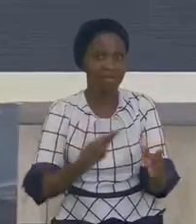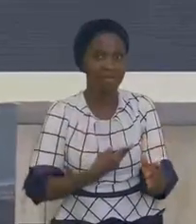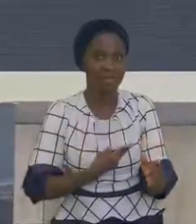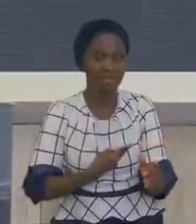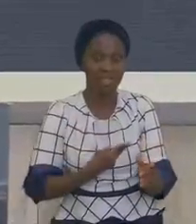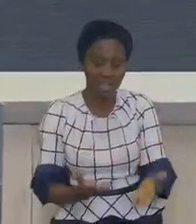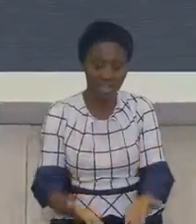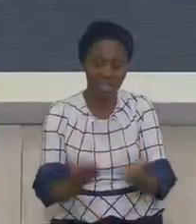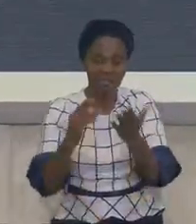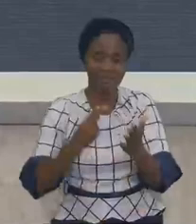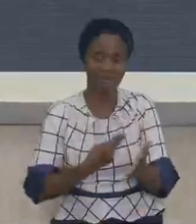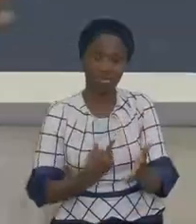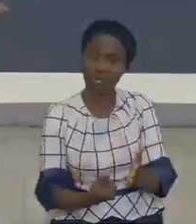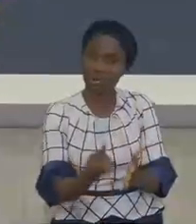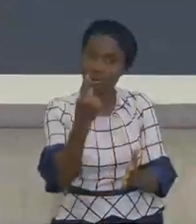nous avançons.